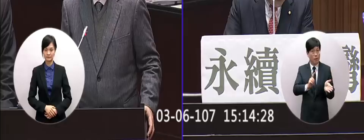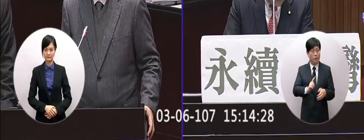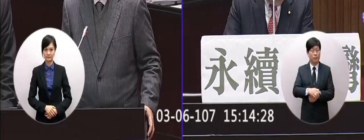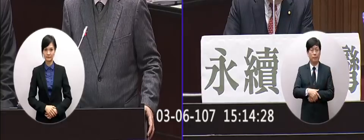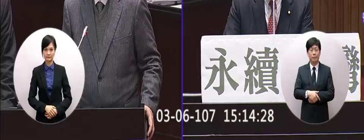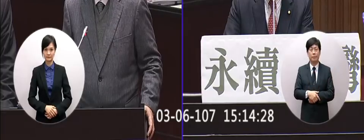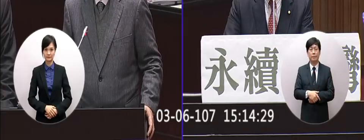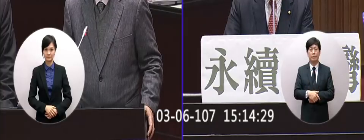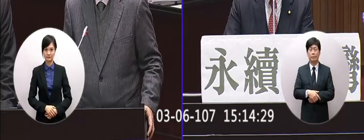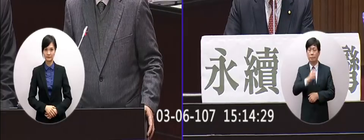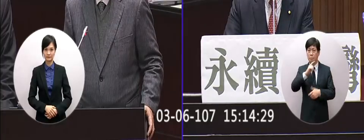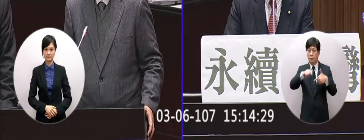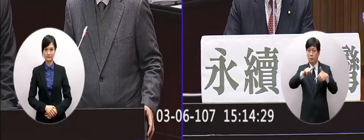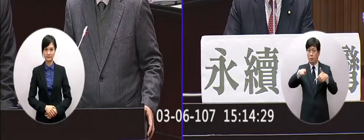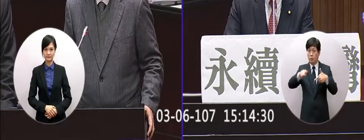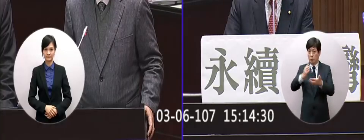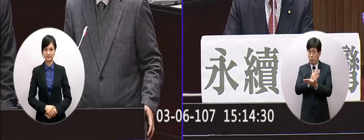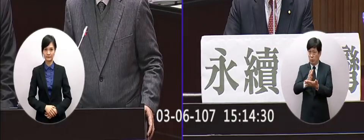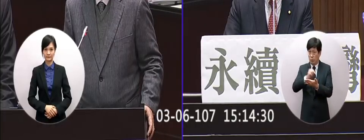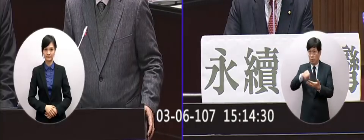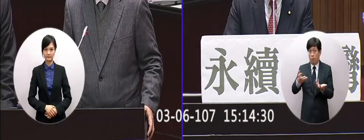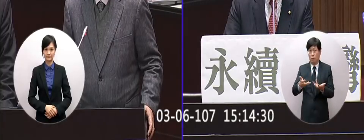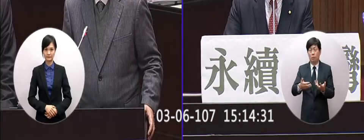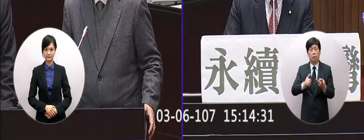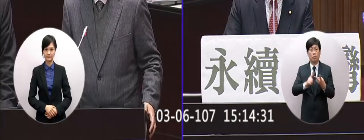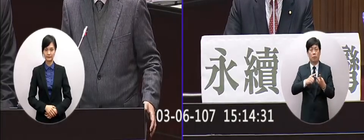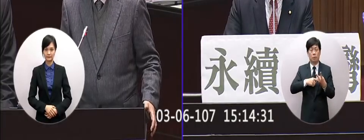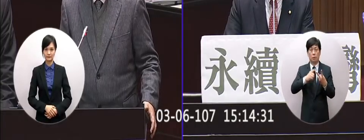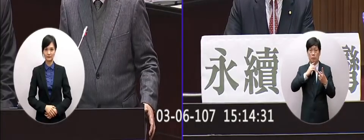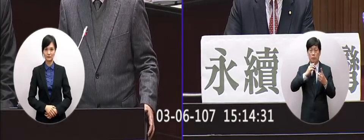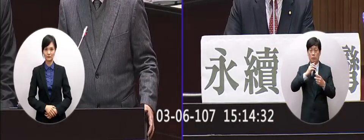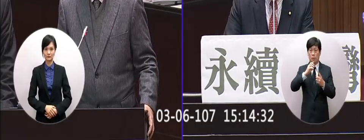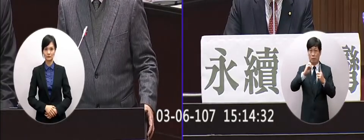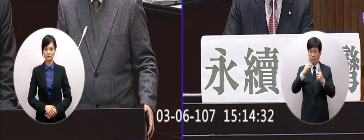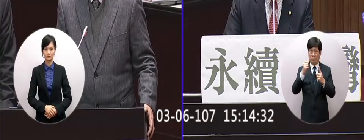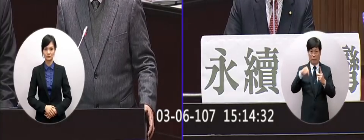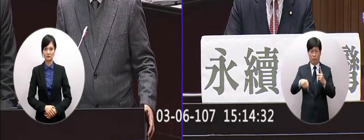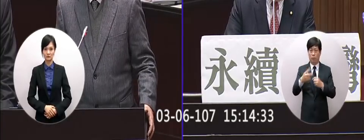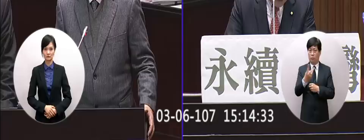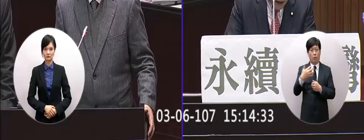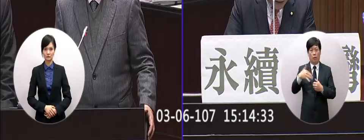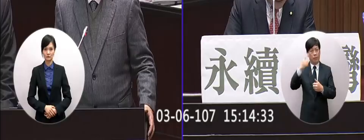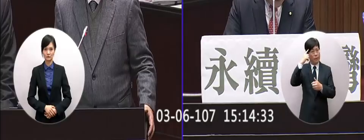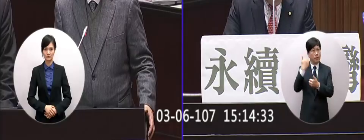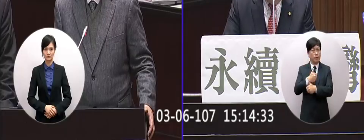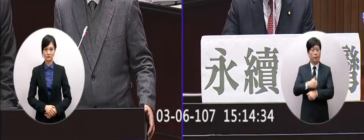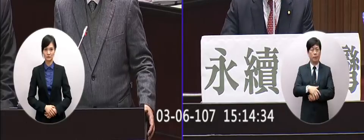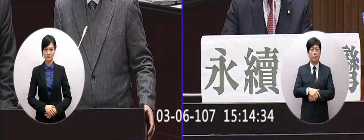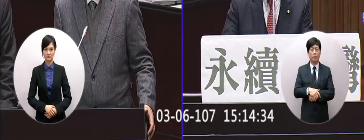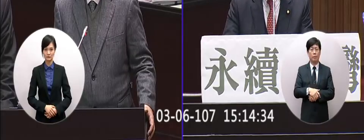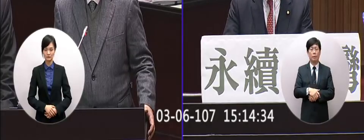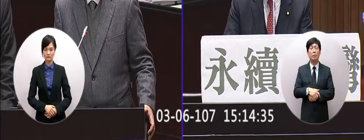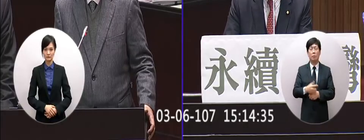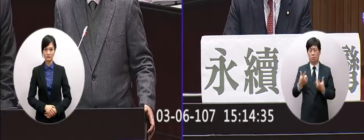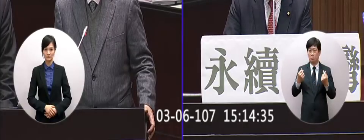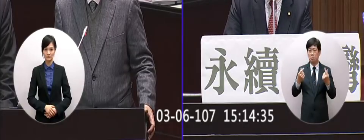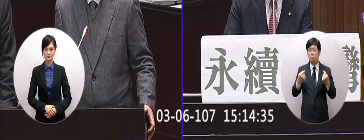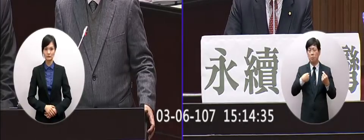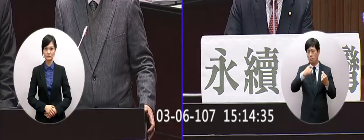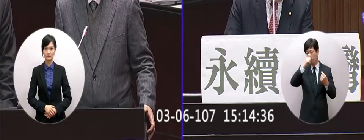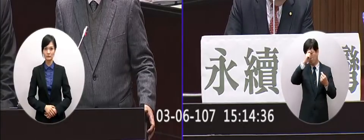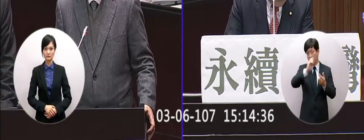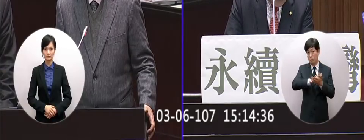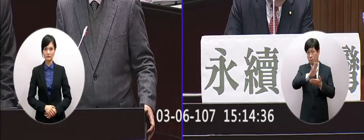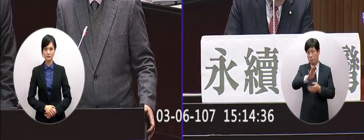在仲裁的机制的部分，还有101的部分，这两个部分尚未被考虑到，所以这个部分我也希望就是